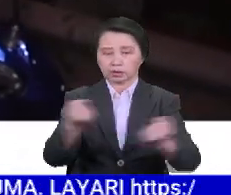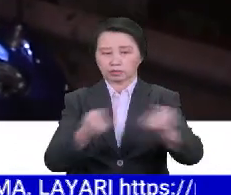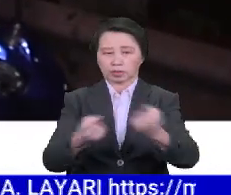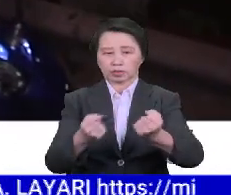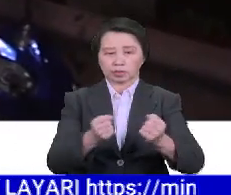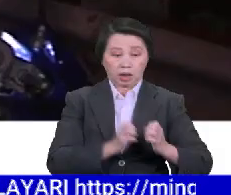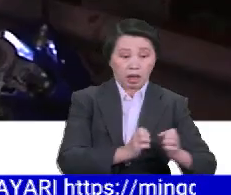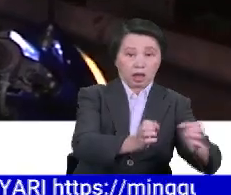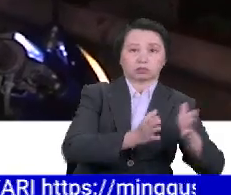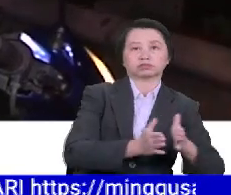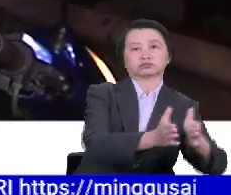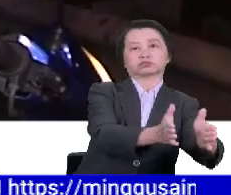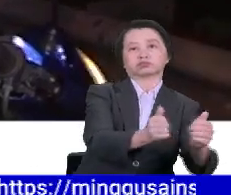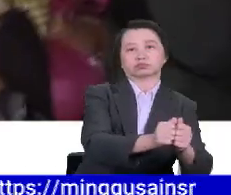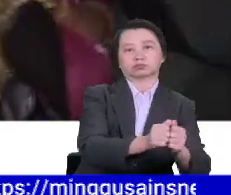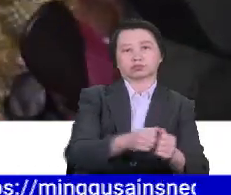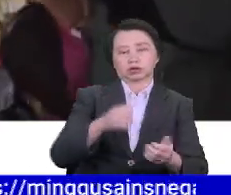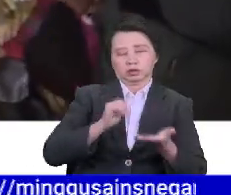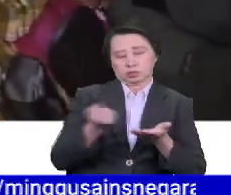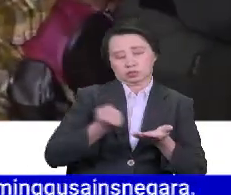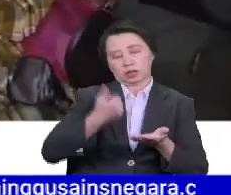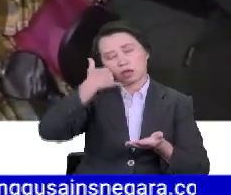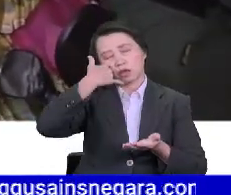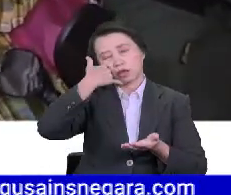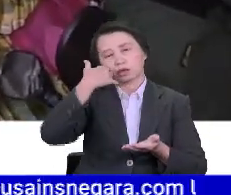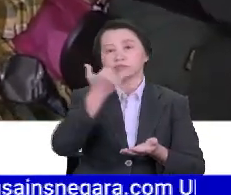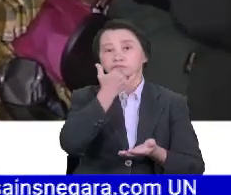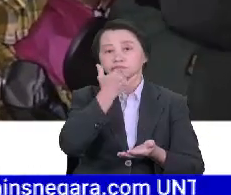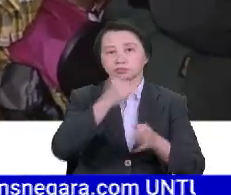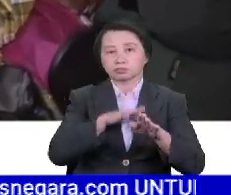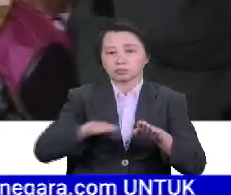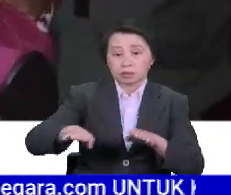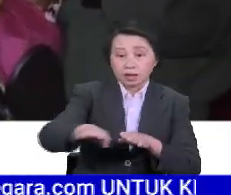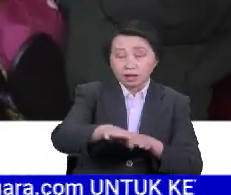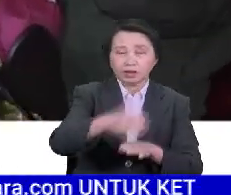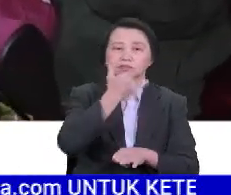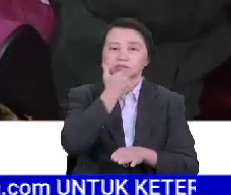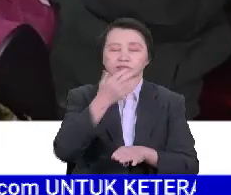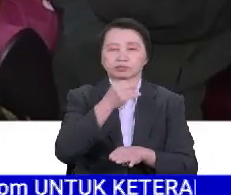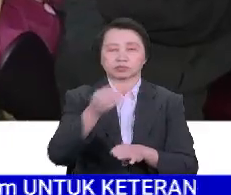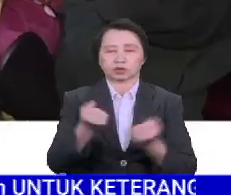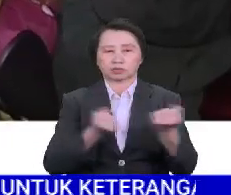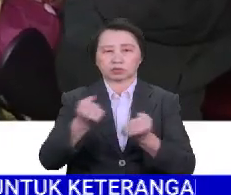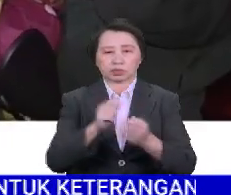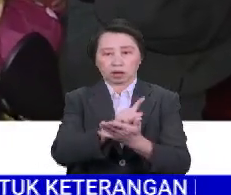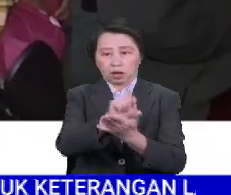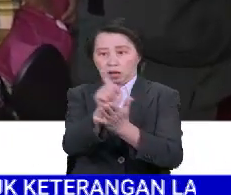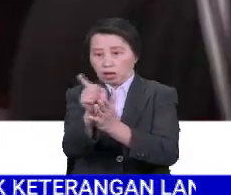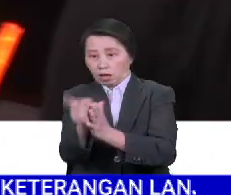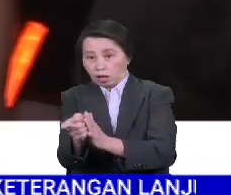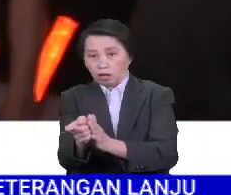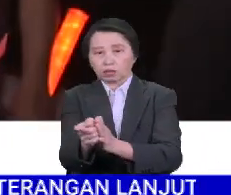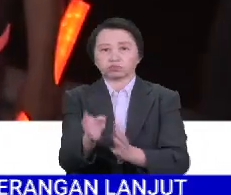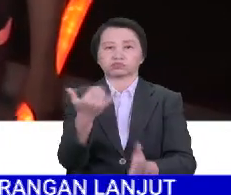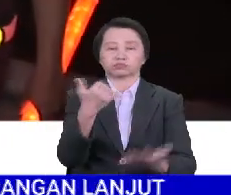lorong kecemasan, menggunakan telefon bimbit semasa memandu, memotong garisan berkembar dan memandu melebihi had laju.